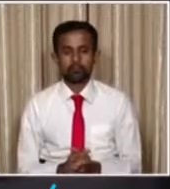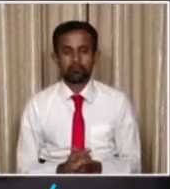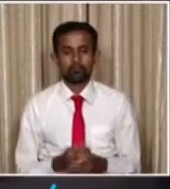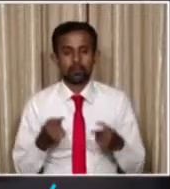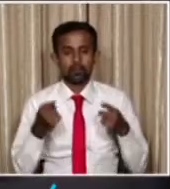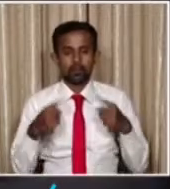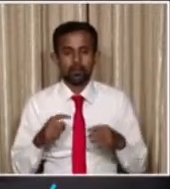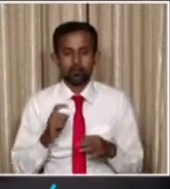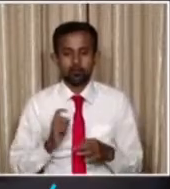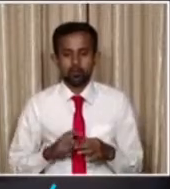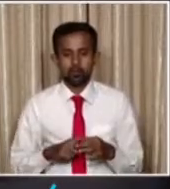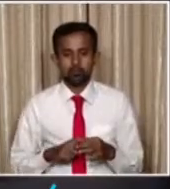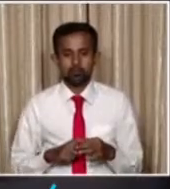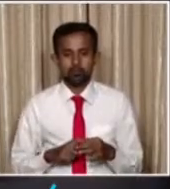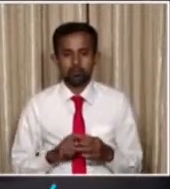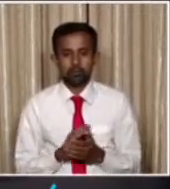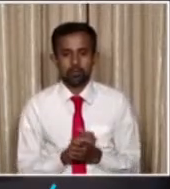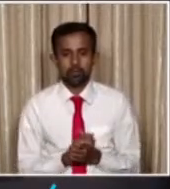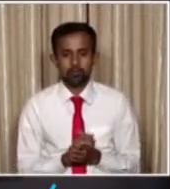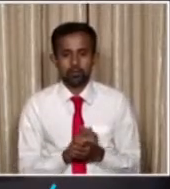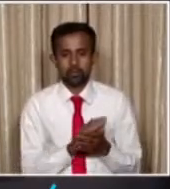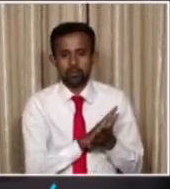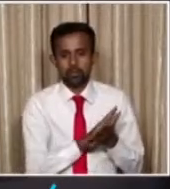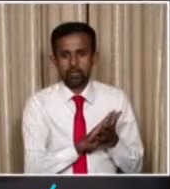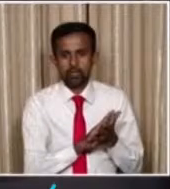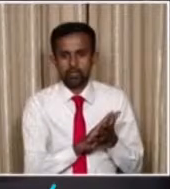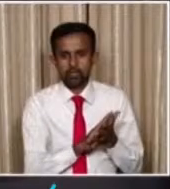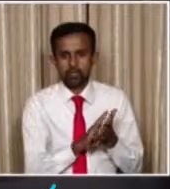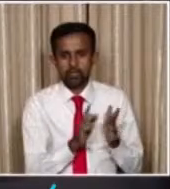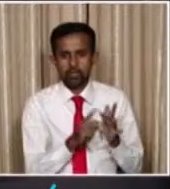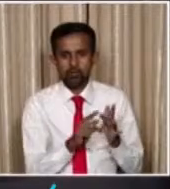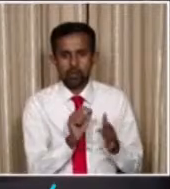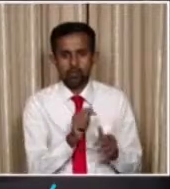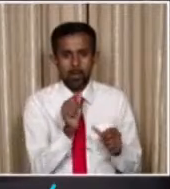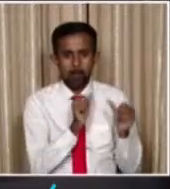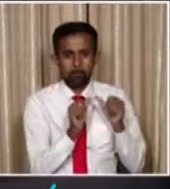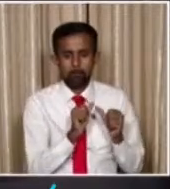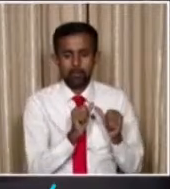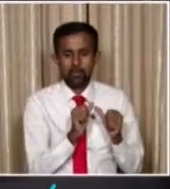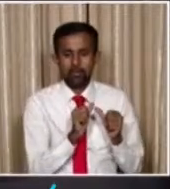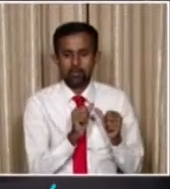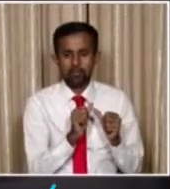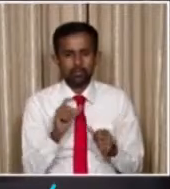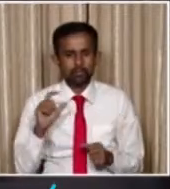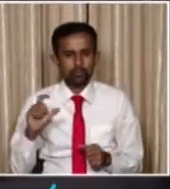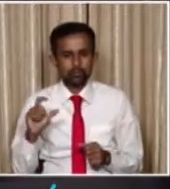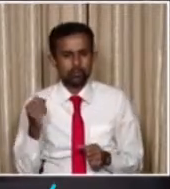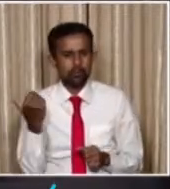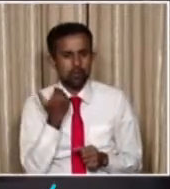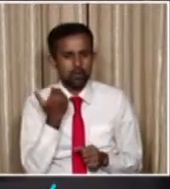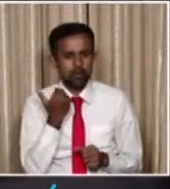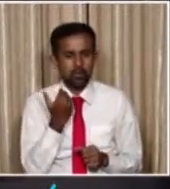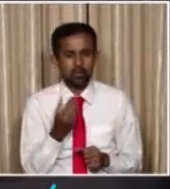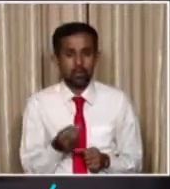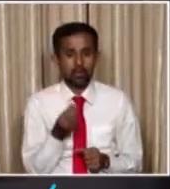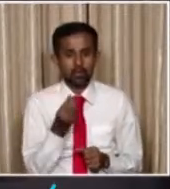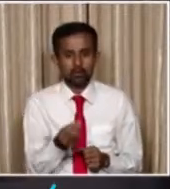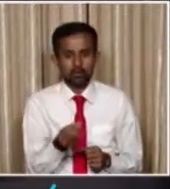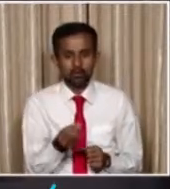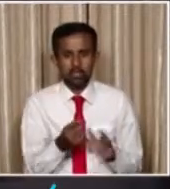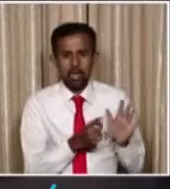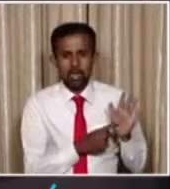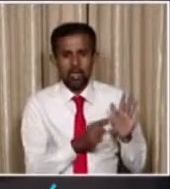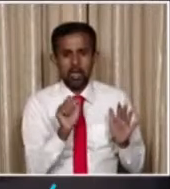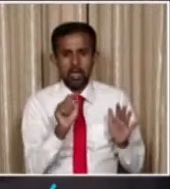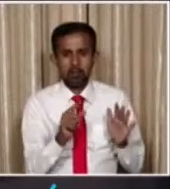ඊළඟ ප්‍රශ්නේ තමයි හිමියන් විමෝගෙන් ලොබින් කියන බේතයි ඊළඟට පිළිකා රෝග සඳහා